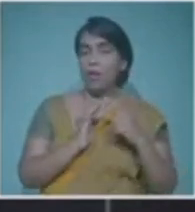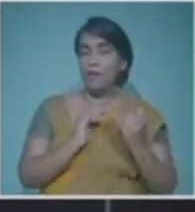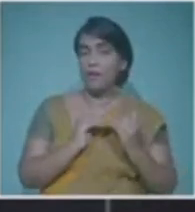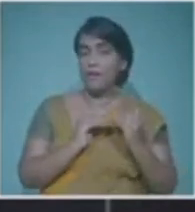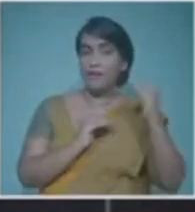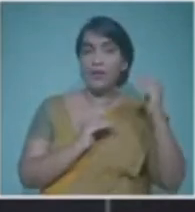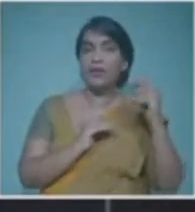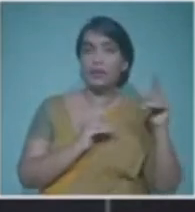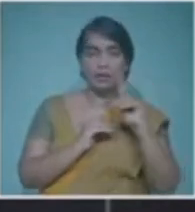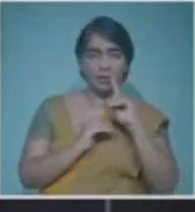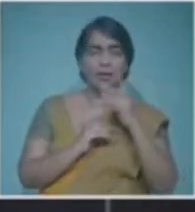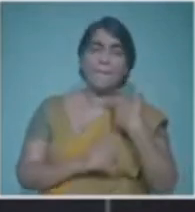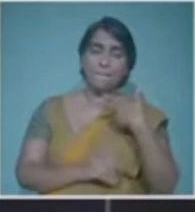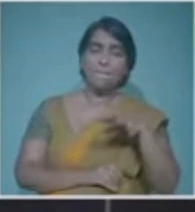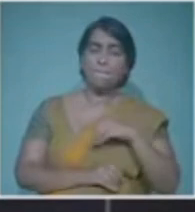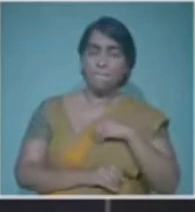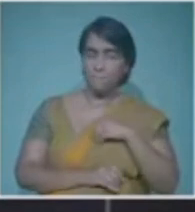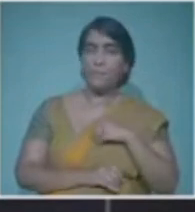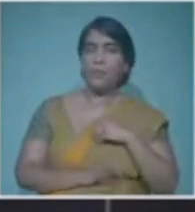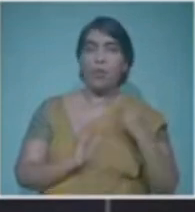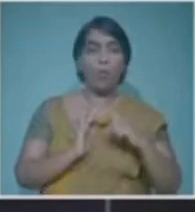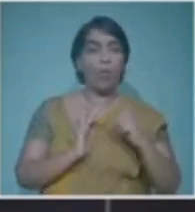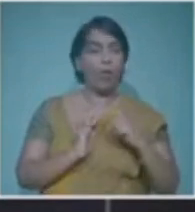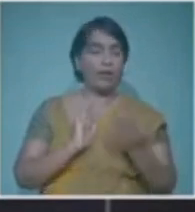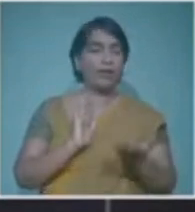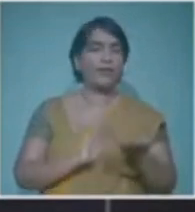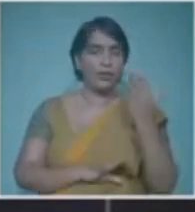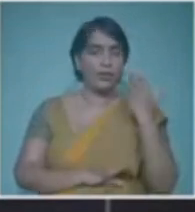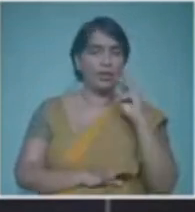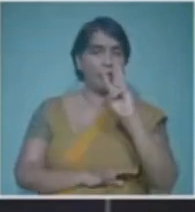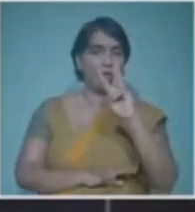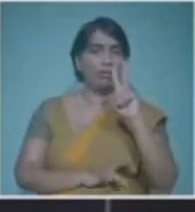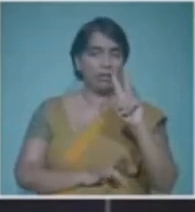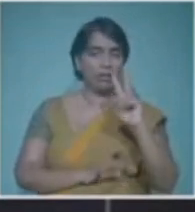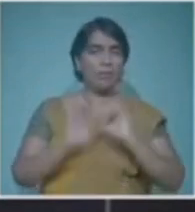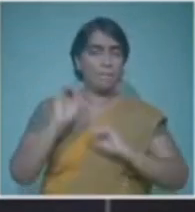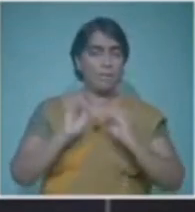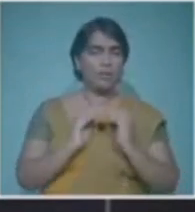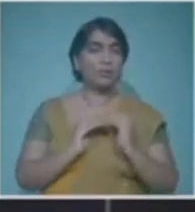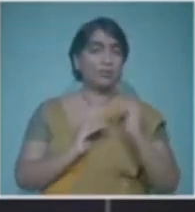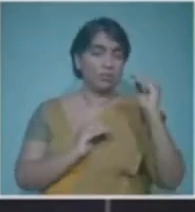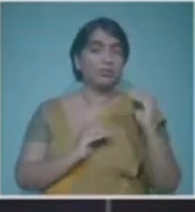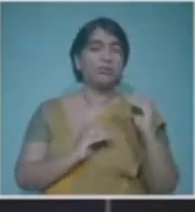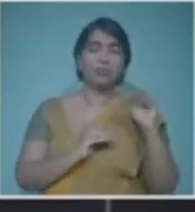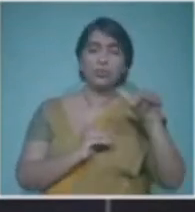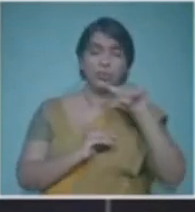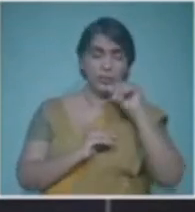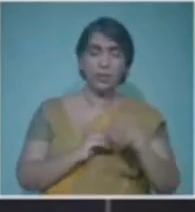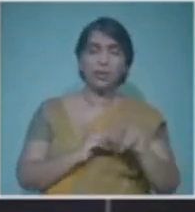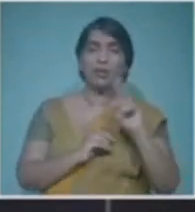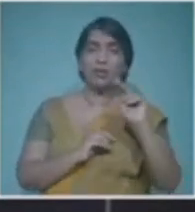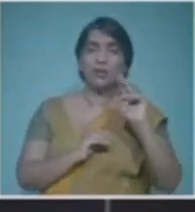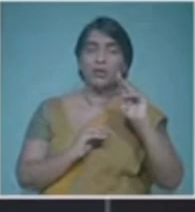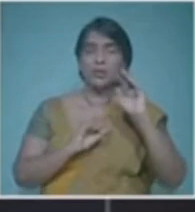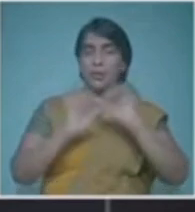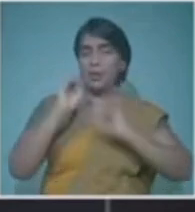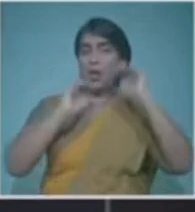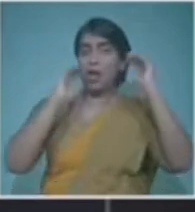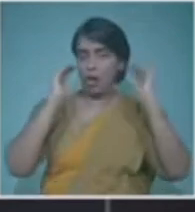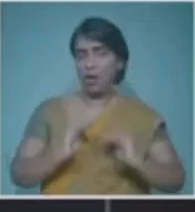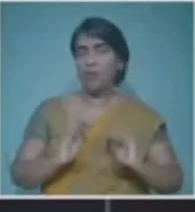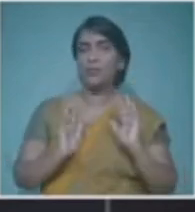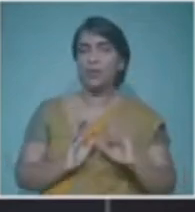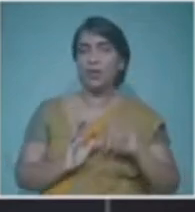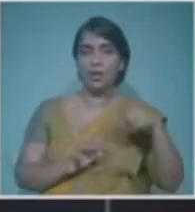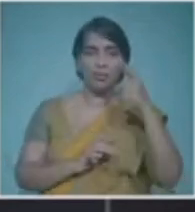කියලා එකපැත්තකින් කියනෝනේ මමත් පිළිගන්නවා පොලිය අනුපාතය වැඩි 132 දක්වා ගිහිල්ලා තියෙනවා මේක අනිවාර්යෙන් 120න් පල්ලෙහාට එන්න ඕනේ